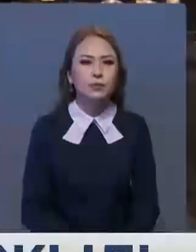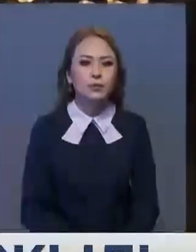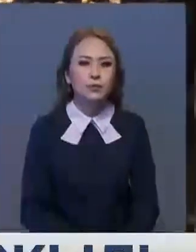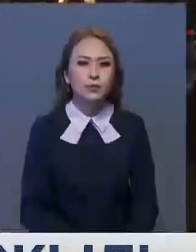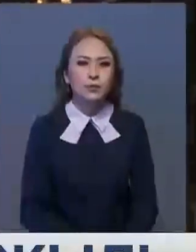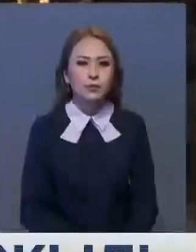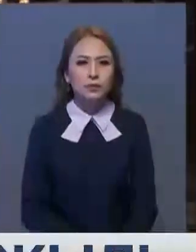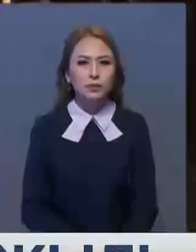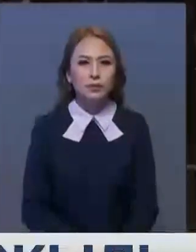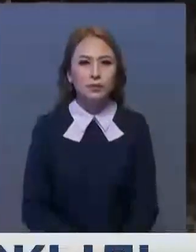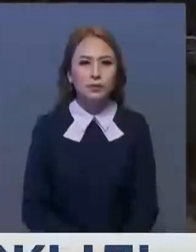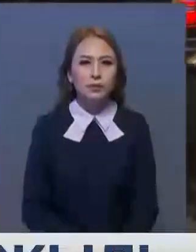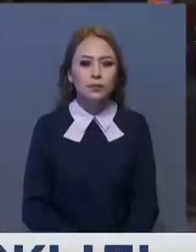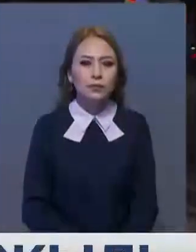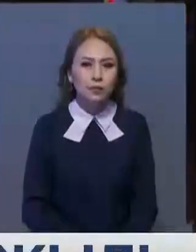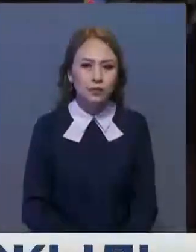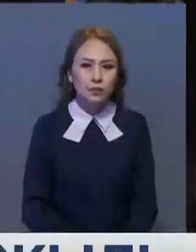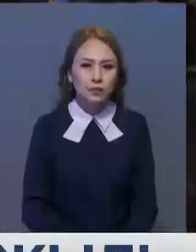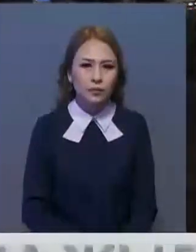Хабар 24, Алматыдан.